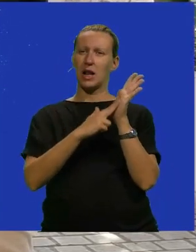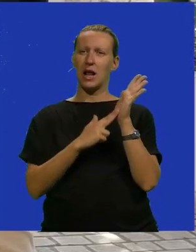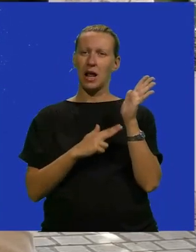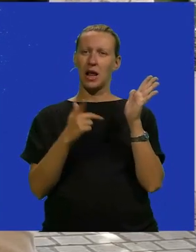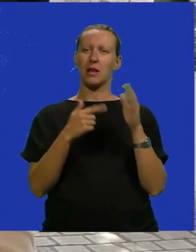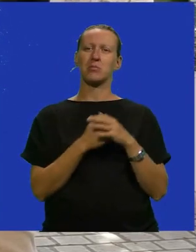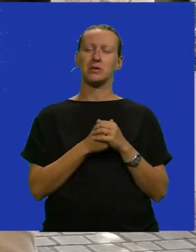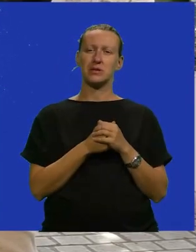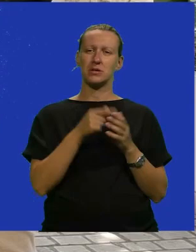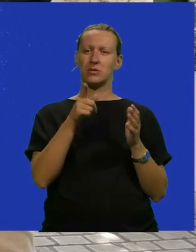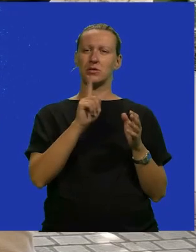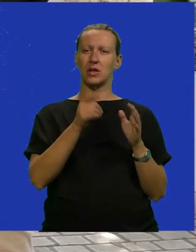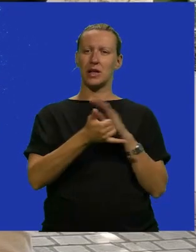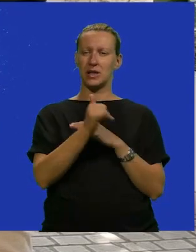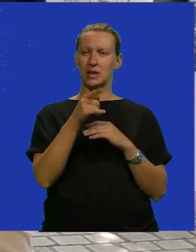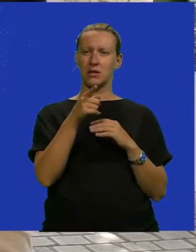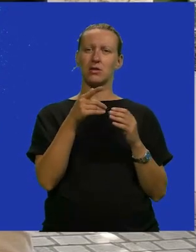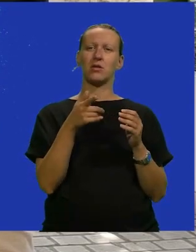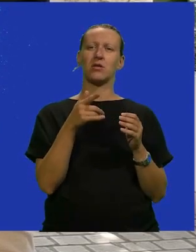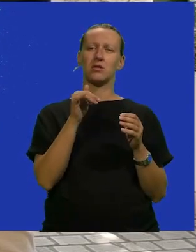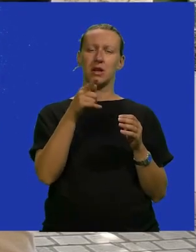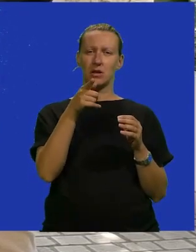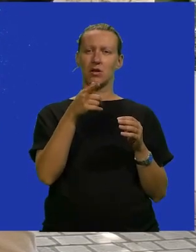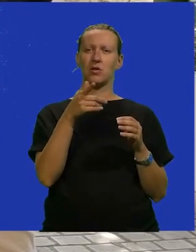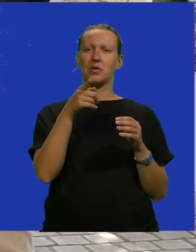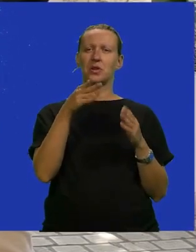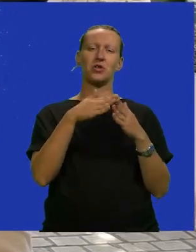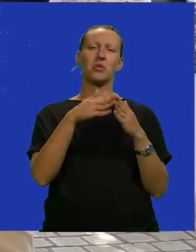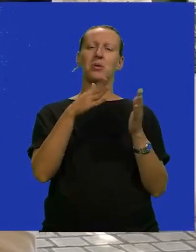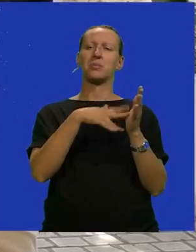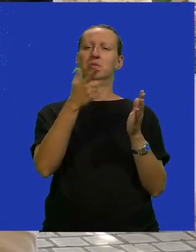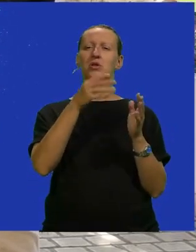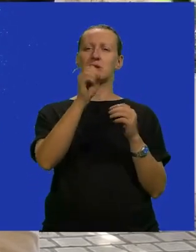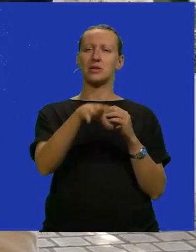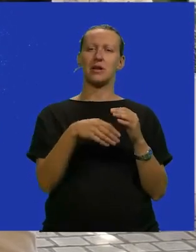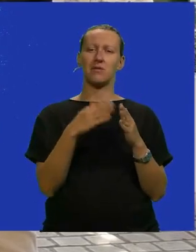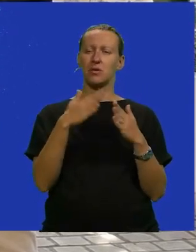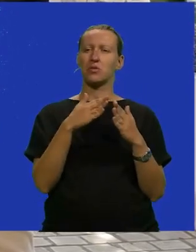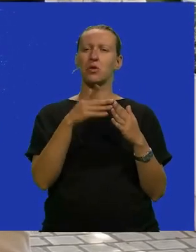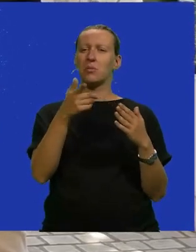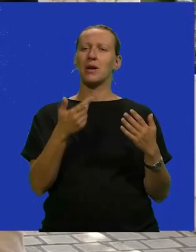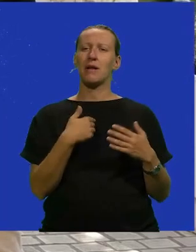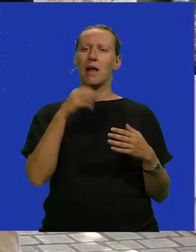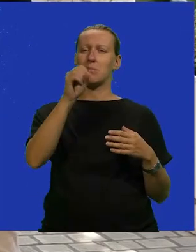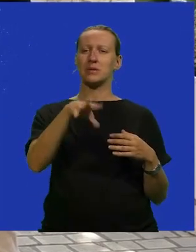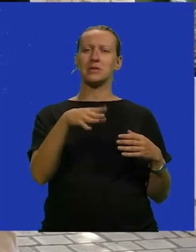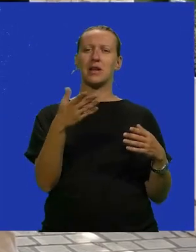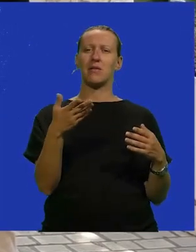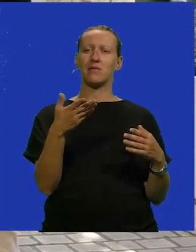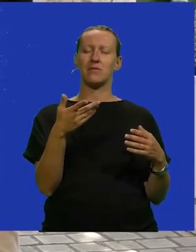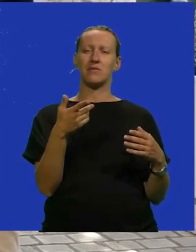Aha. To valjda ne ide. To bi... Da je ona sad poli vas doma, ča bi te šnjon načinila. A ja bi metila